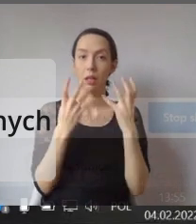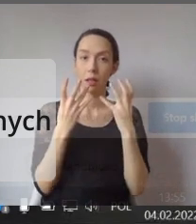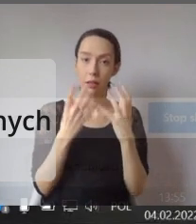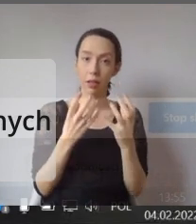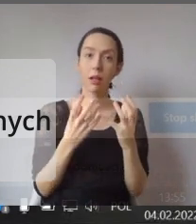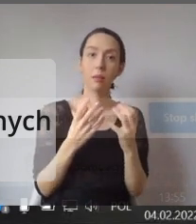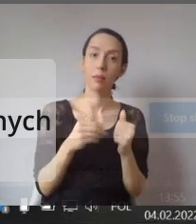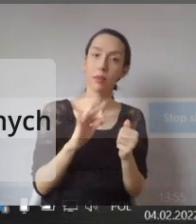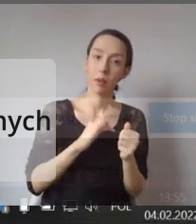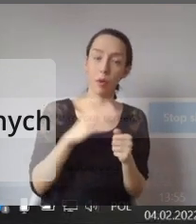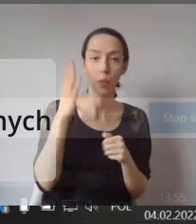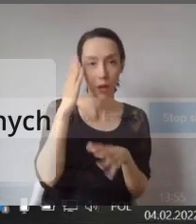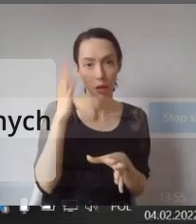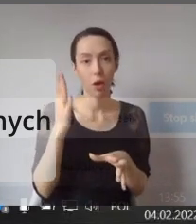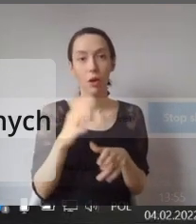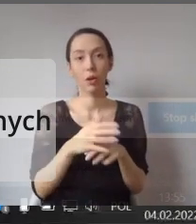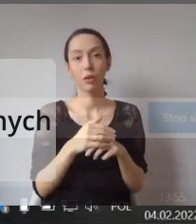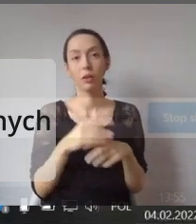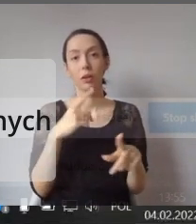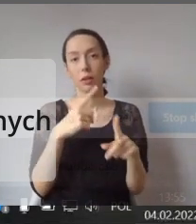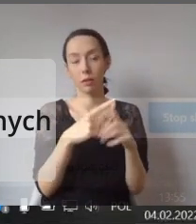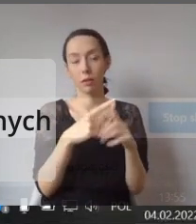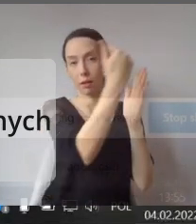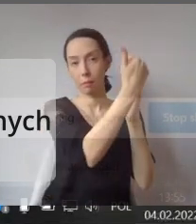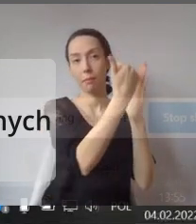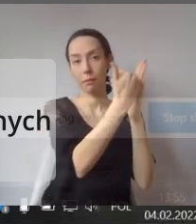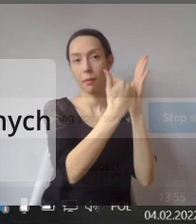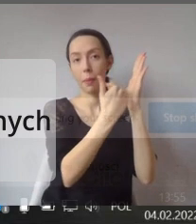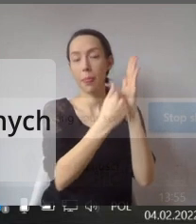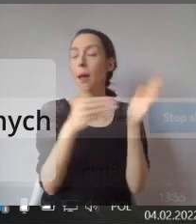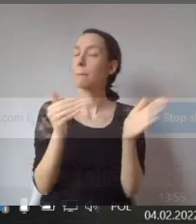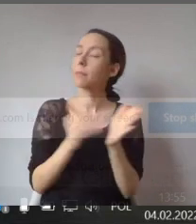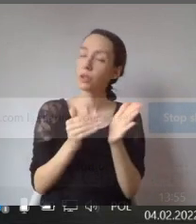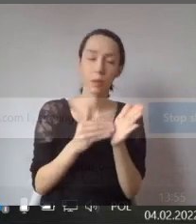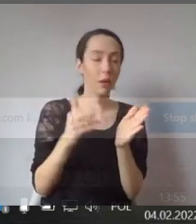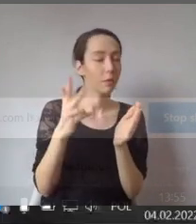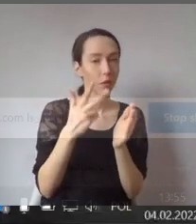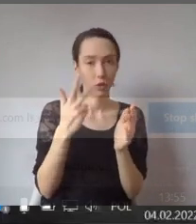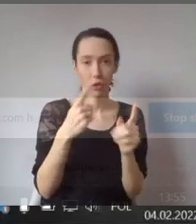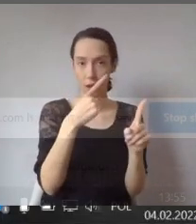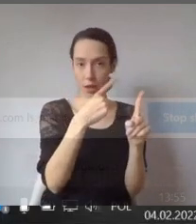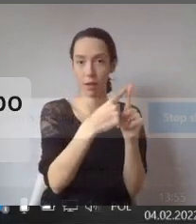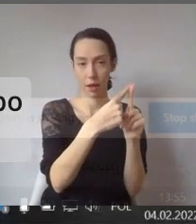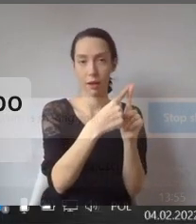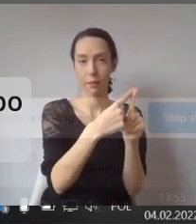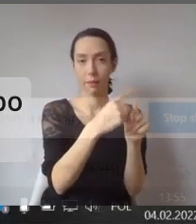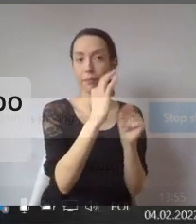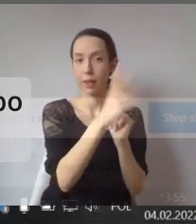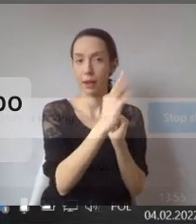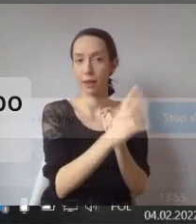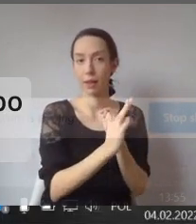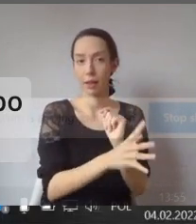potwierdzenia moich umiejętności. Dodaj mnie w sugestii potwierdzeń wysyłanych do moich kontaktów. Czyli o co tutaj chodzi? Jeżeli